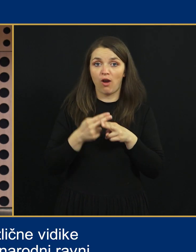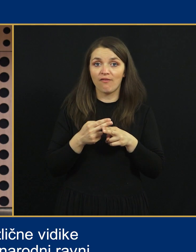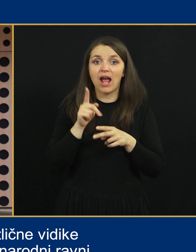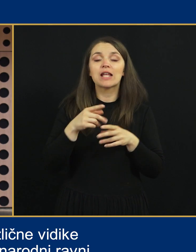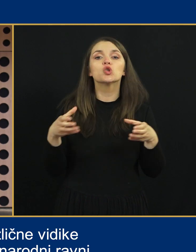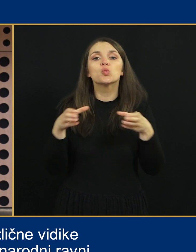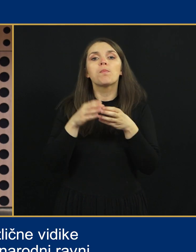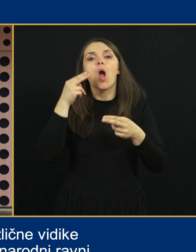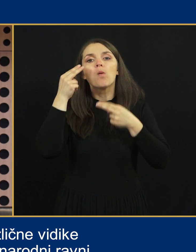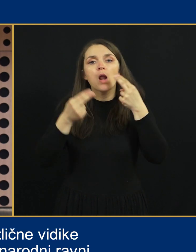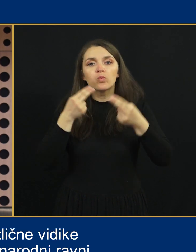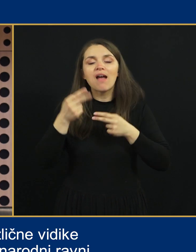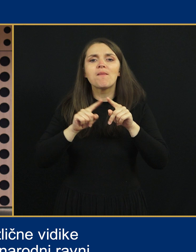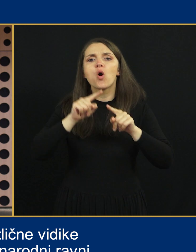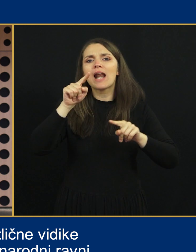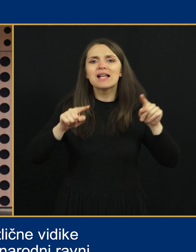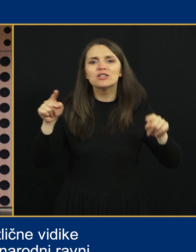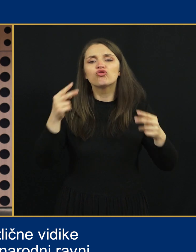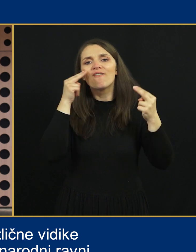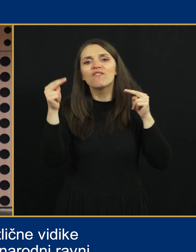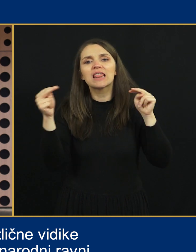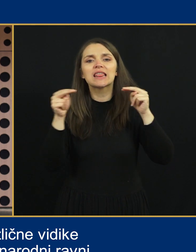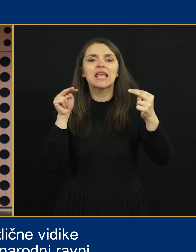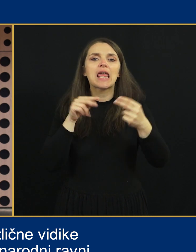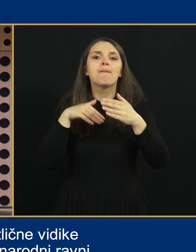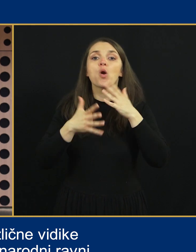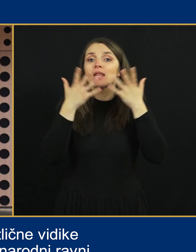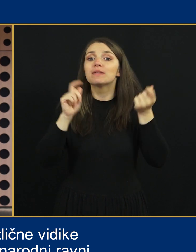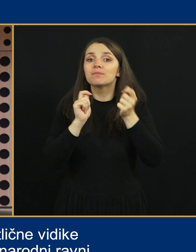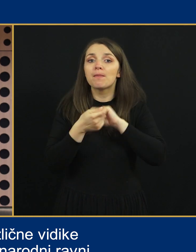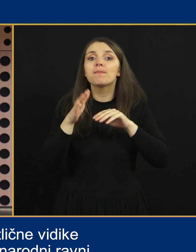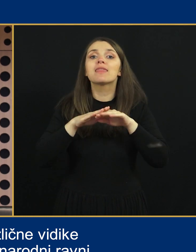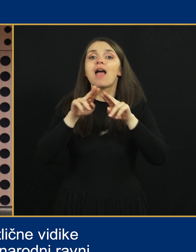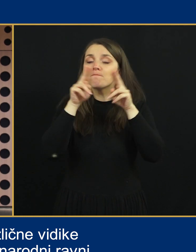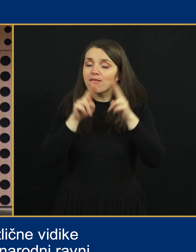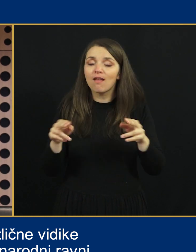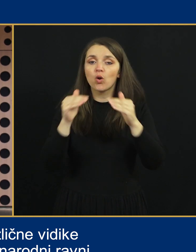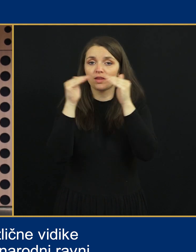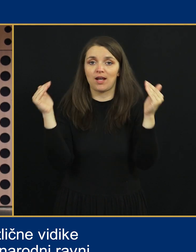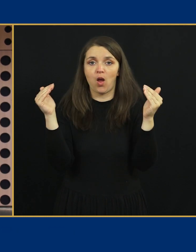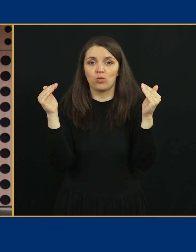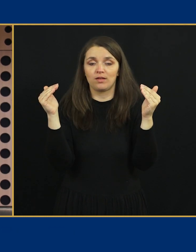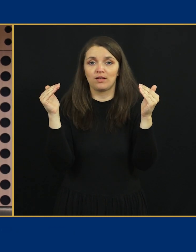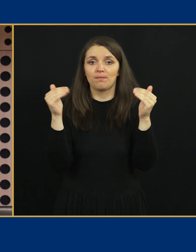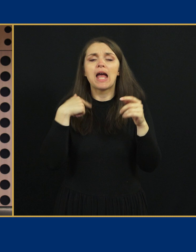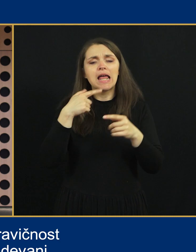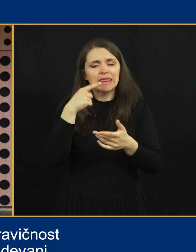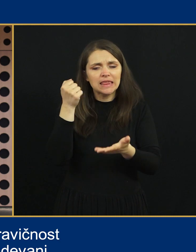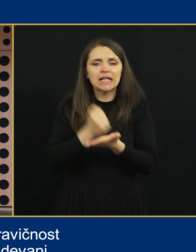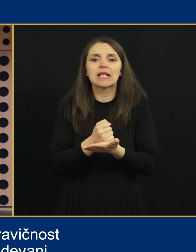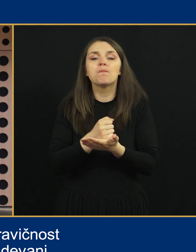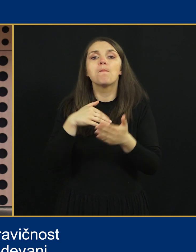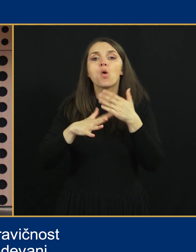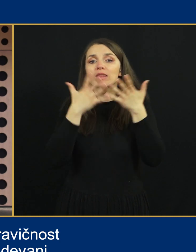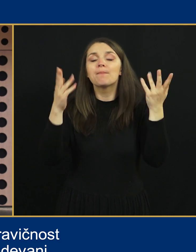ter skupaj obravnavamo različne vidike podnebnih sprememb na mednarodni ravni. Trdim, da